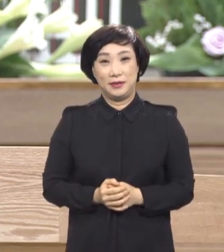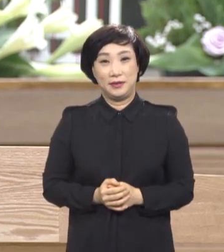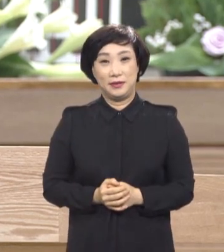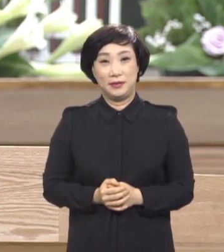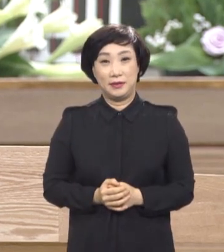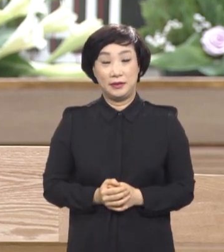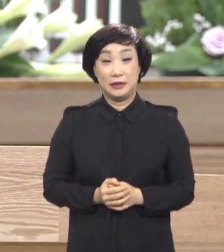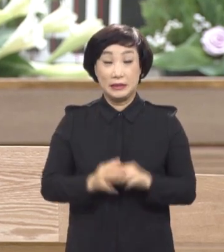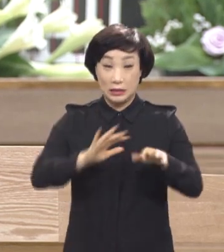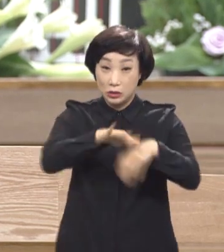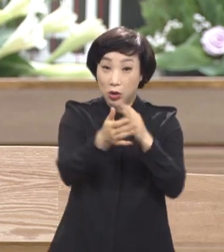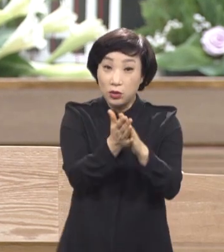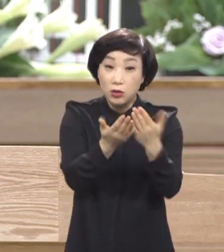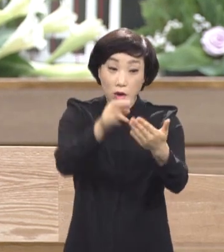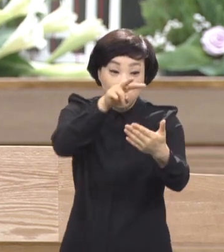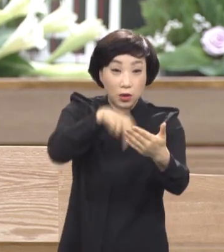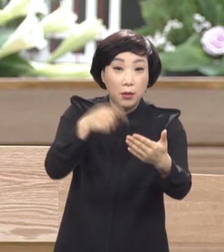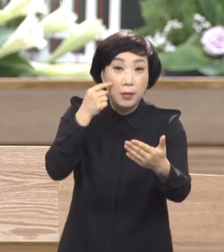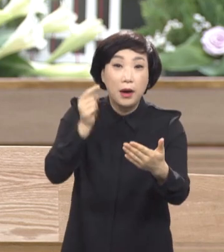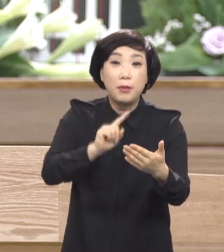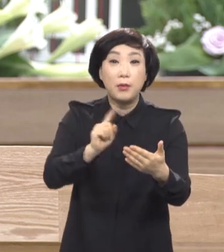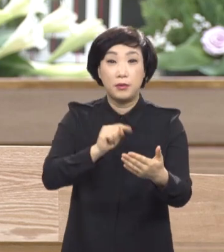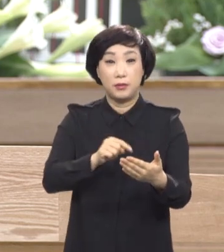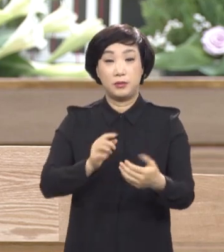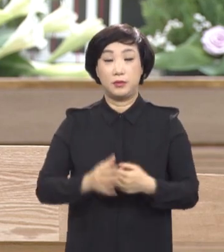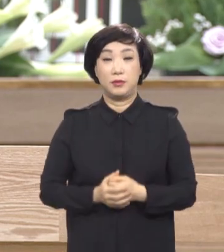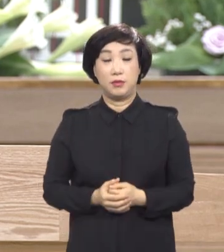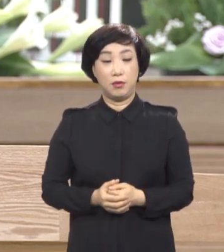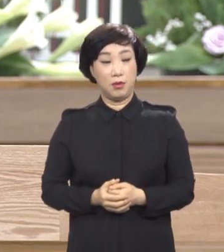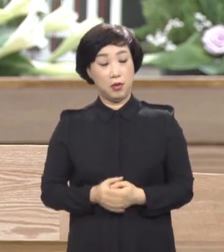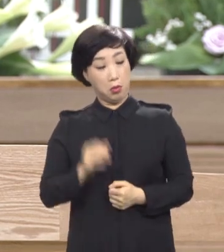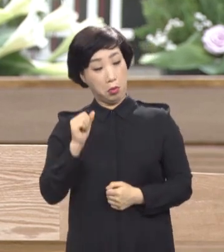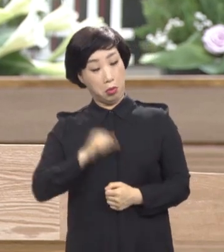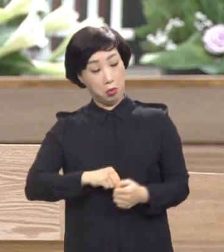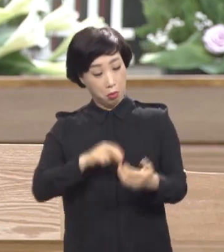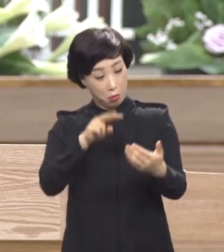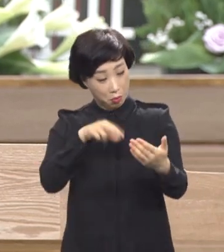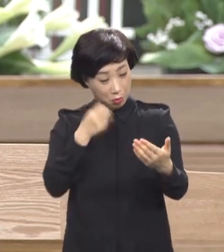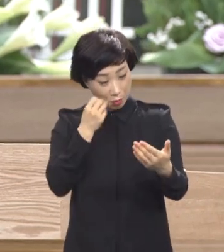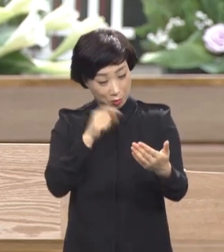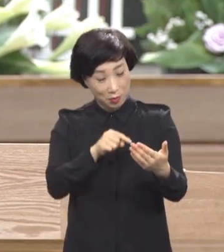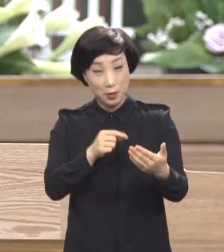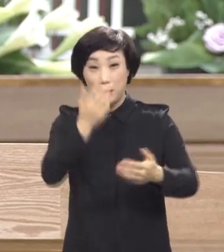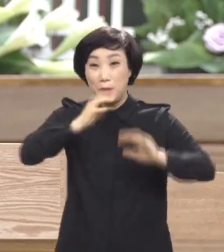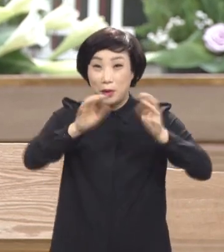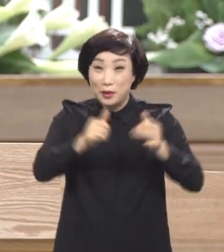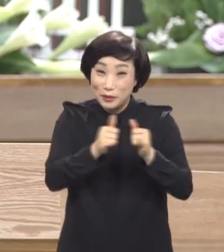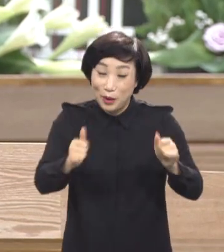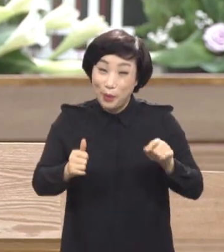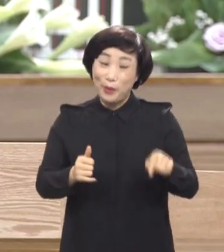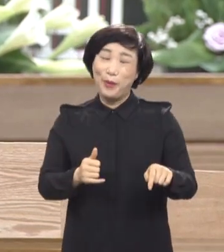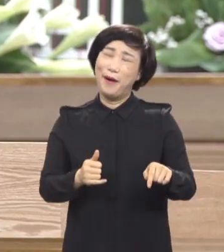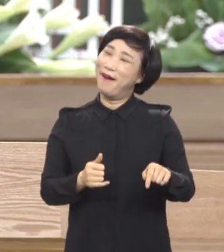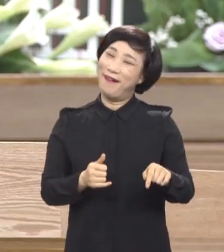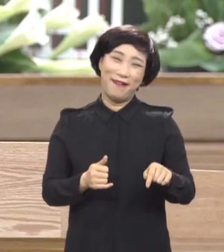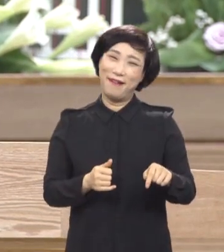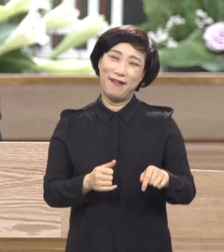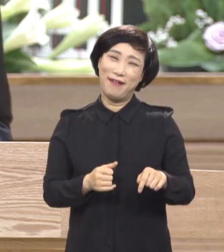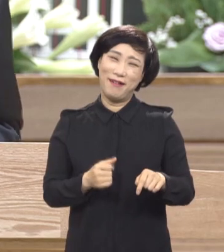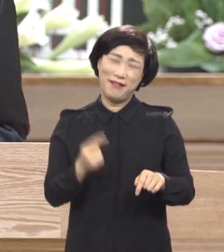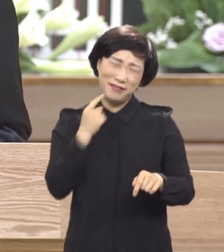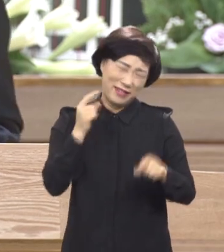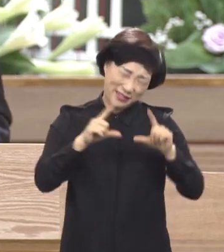성경을 읽어보면 이야 참 이스라엘 백성은 하나님